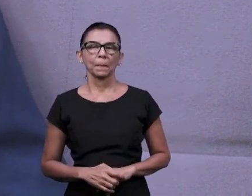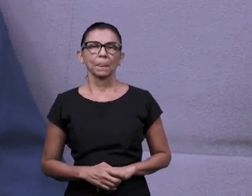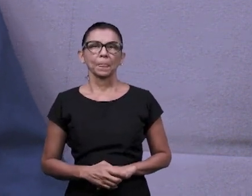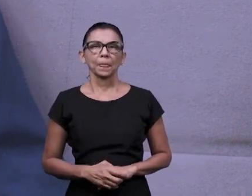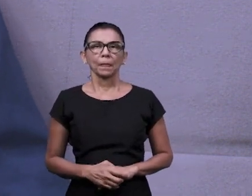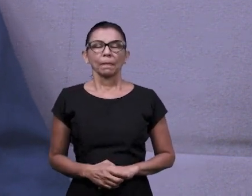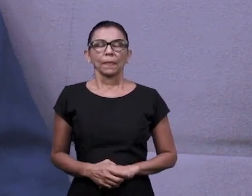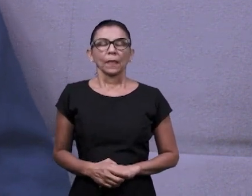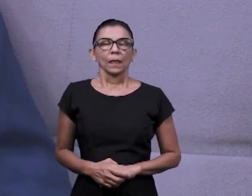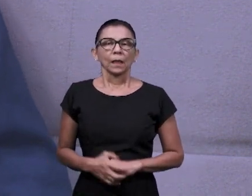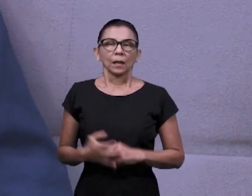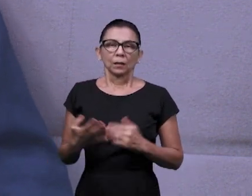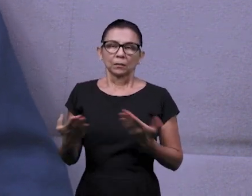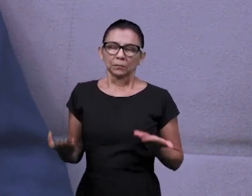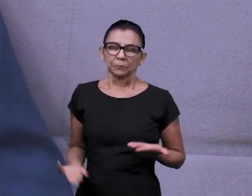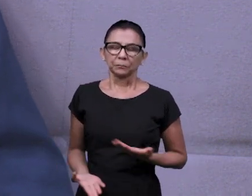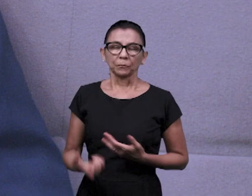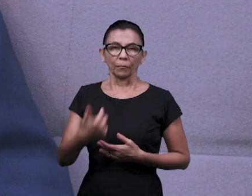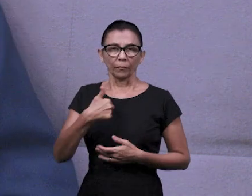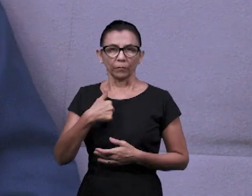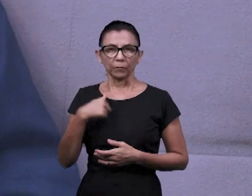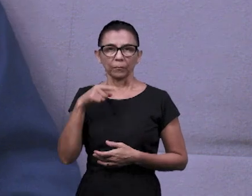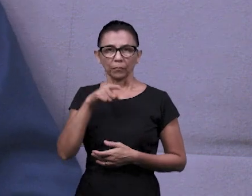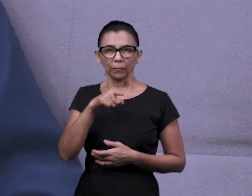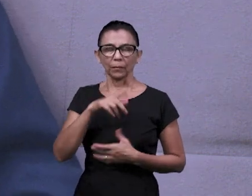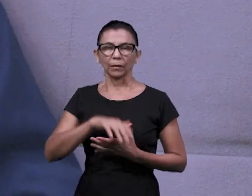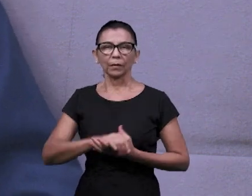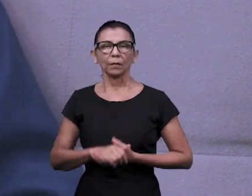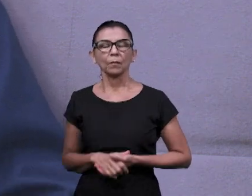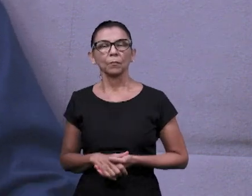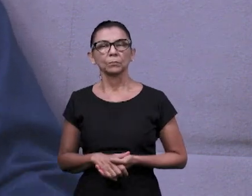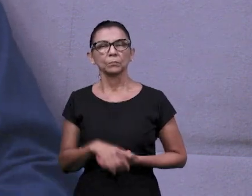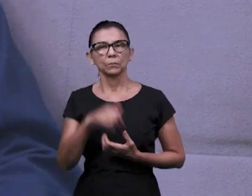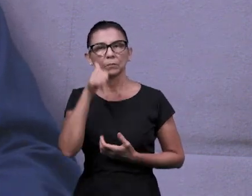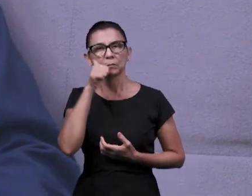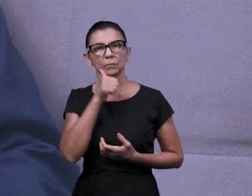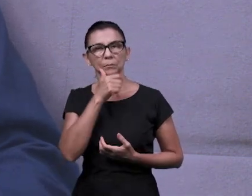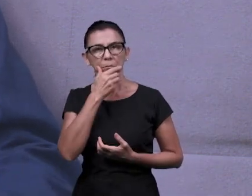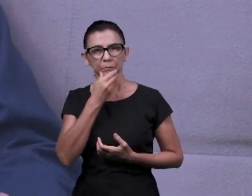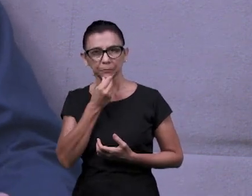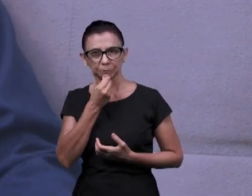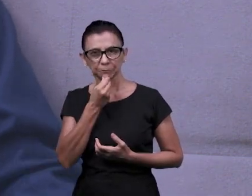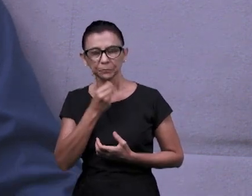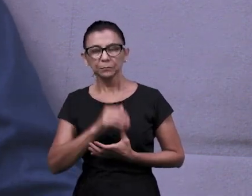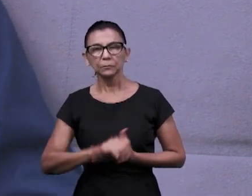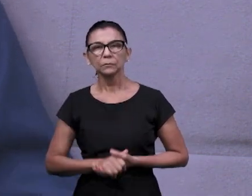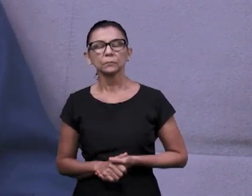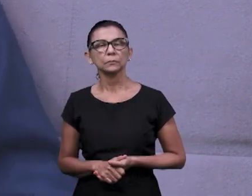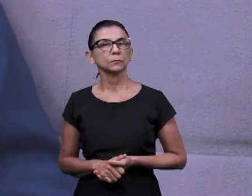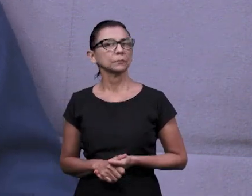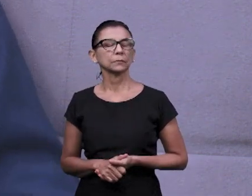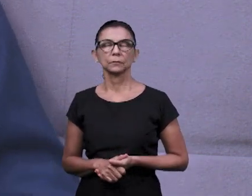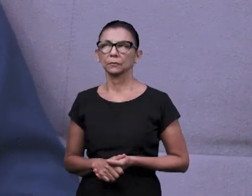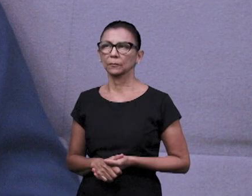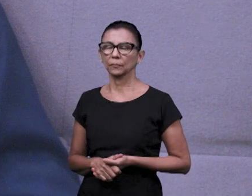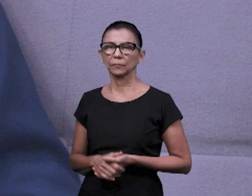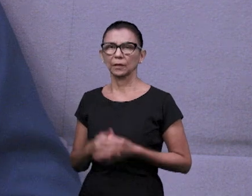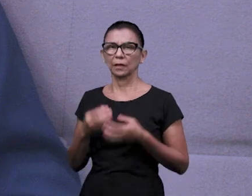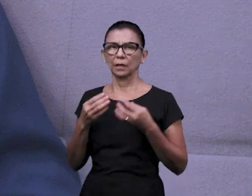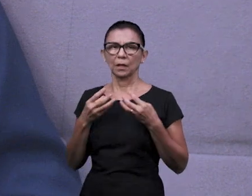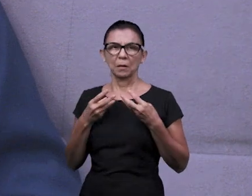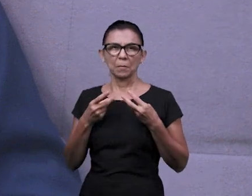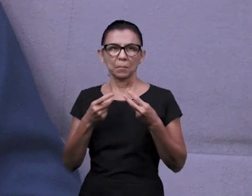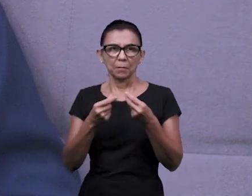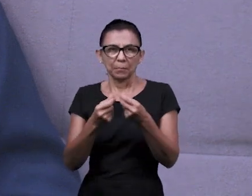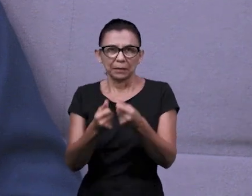moi, vous, messieurs, mesdames, nous ne méritons pas ce que